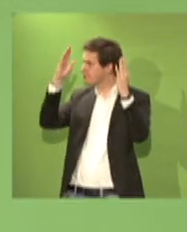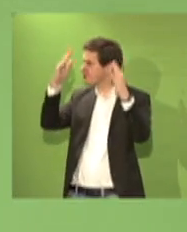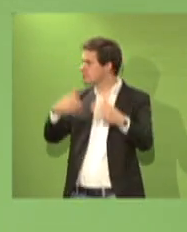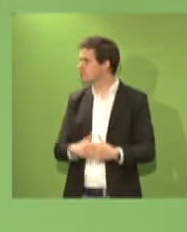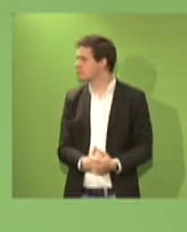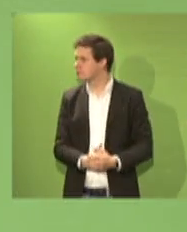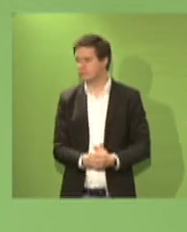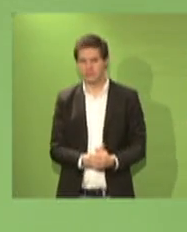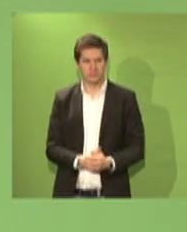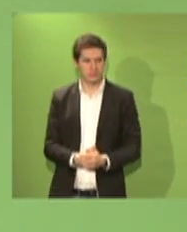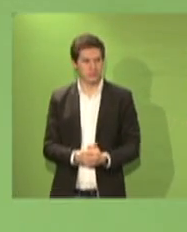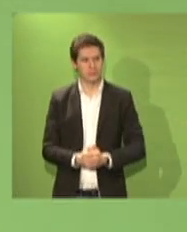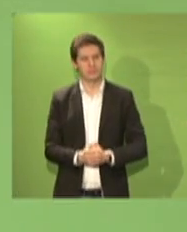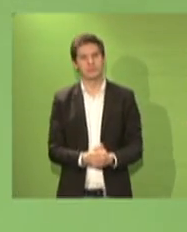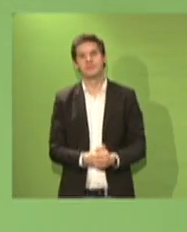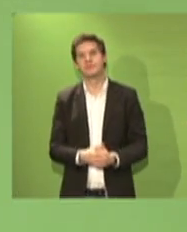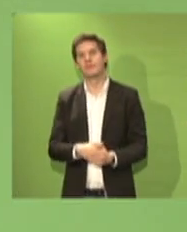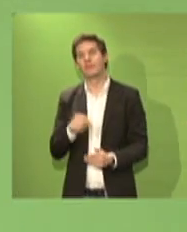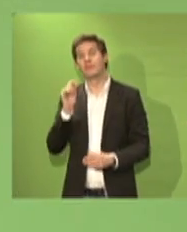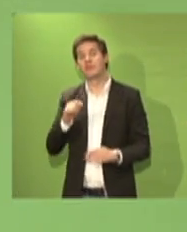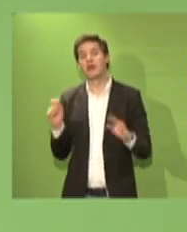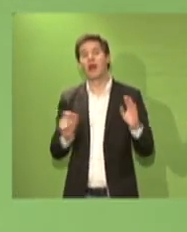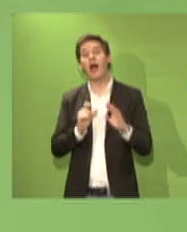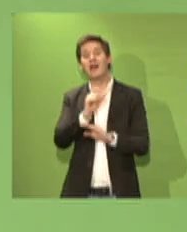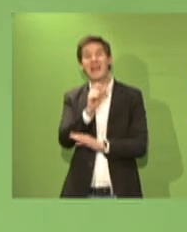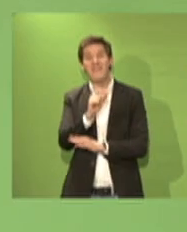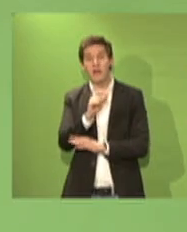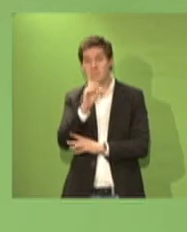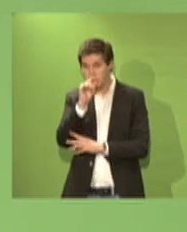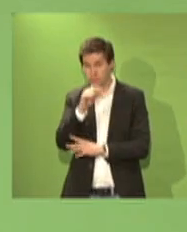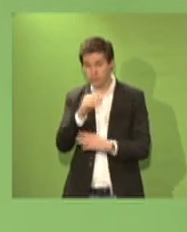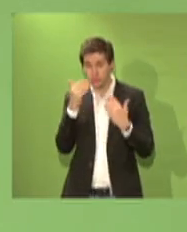ist aber auch, und das wissen viele nicht, tatsächlich das